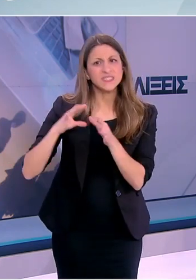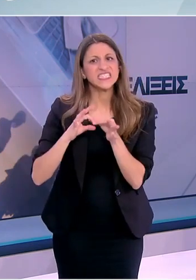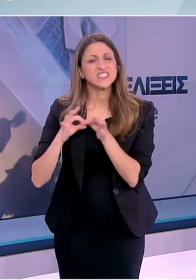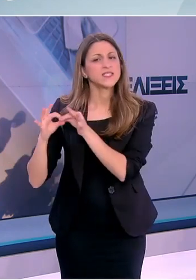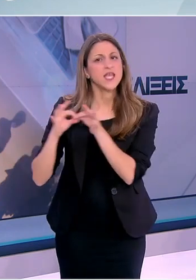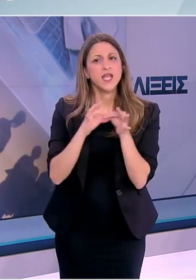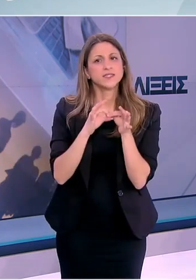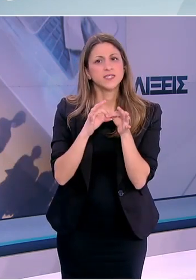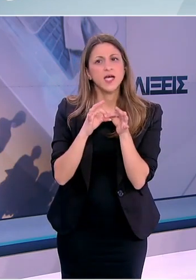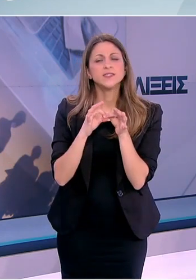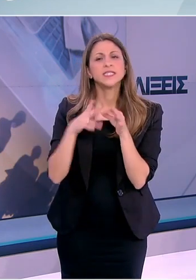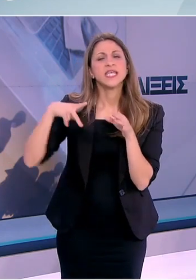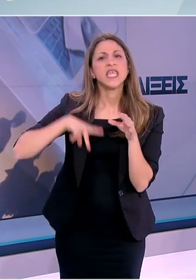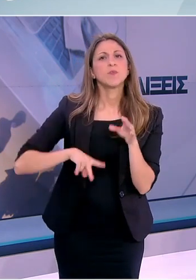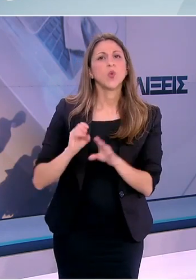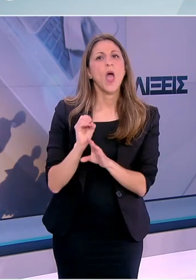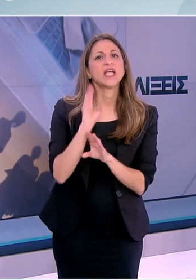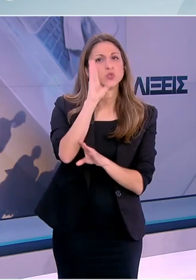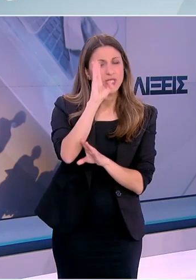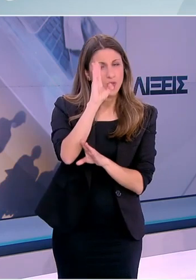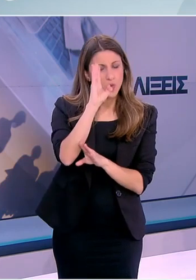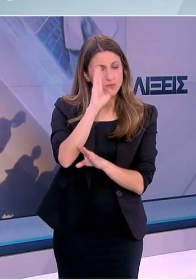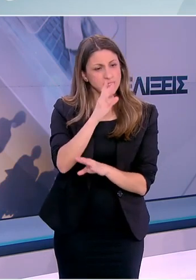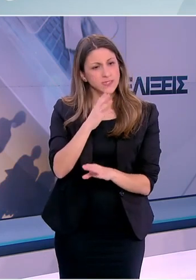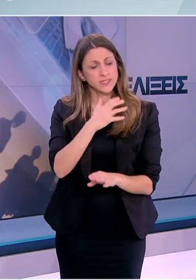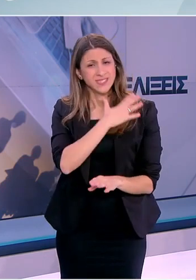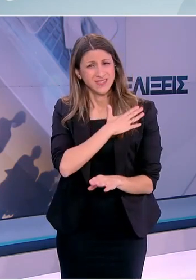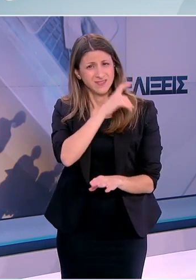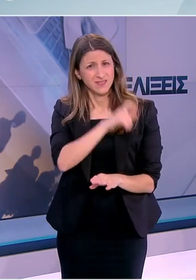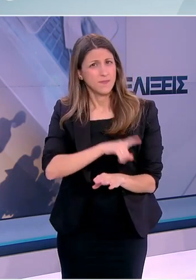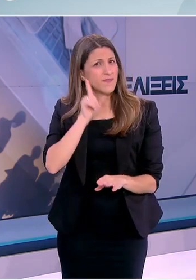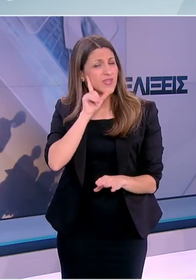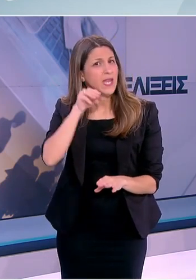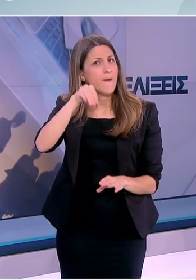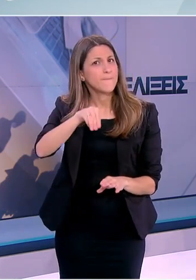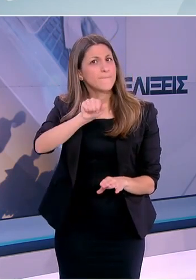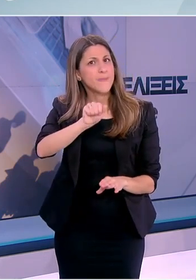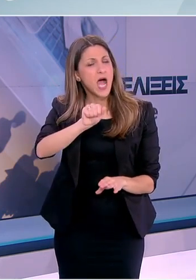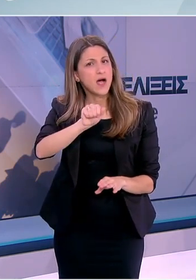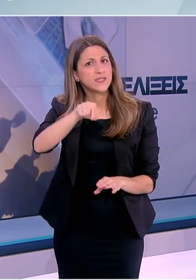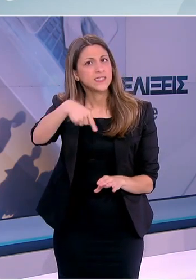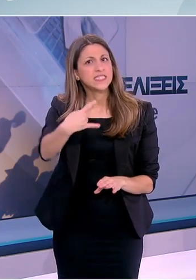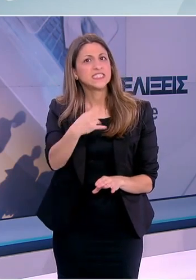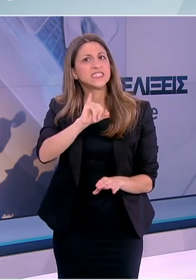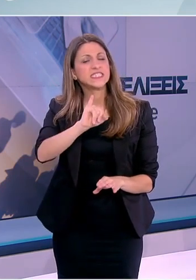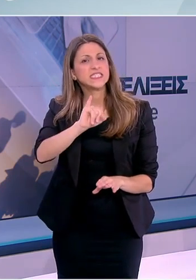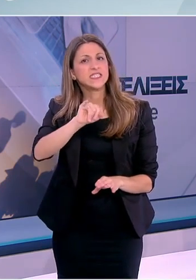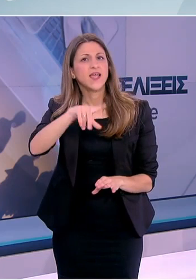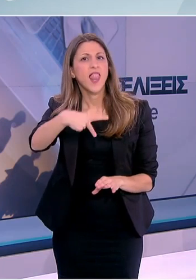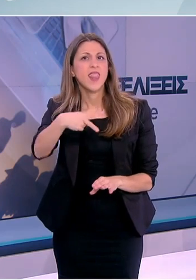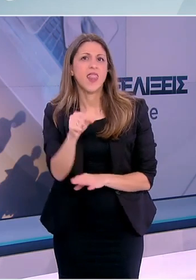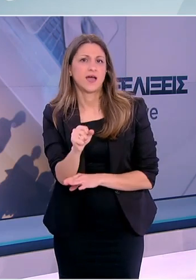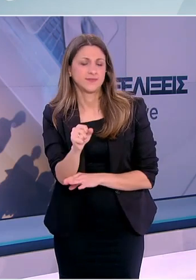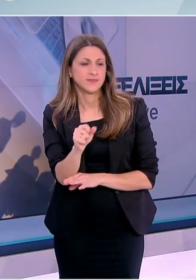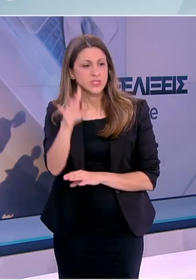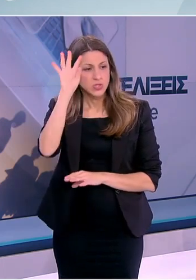Μονάδα Διαχείρισης του Υπουργείου Εξωτερικών και την υπεύθυνη, την εξαιρετική κυρία Ματζίλα, έτσι ώστε μαζί με